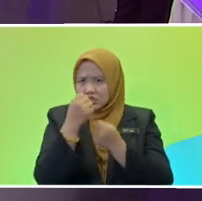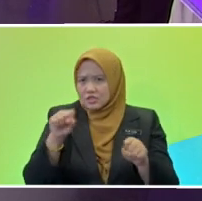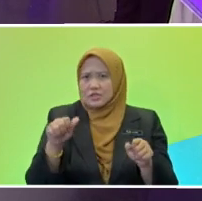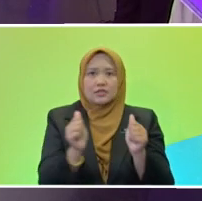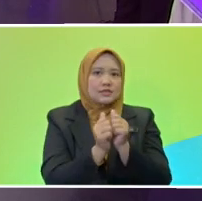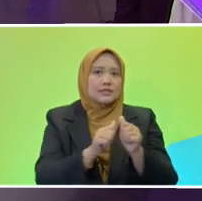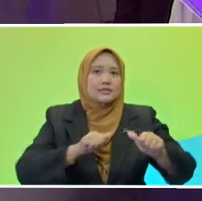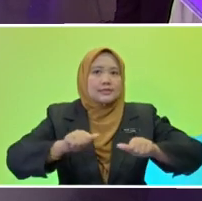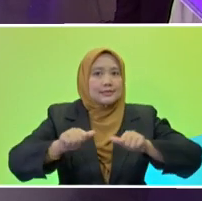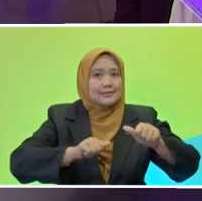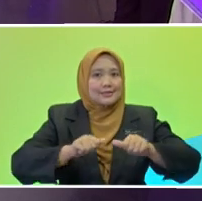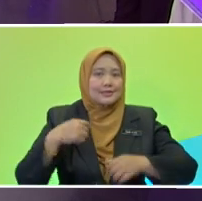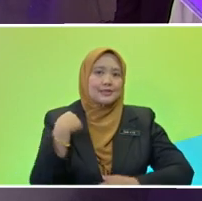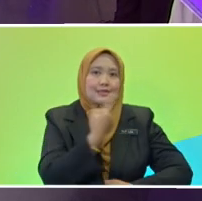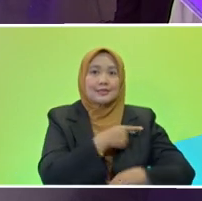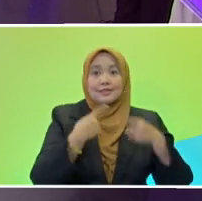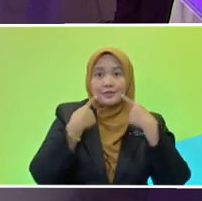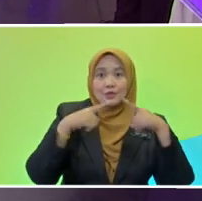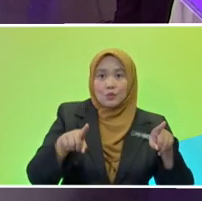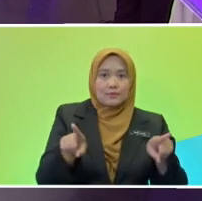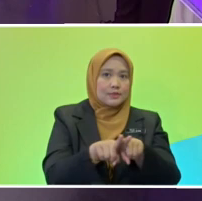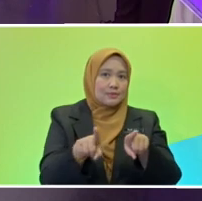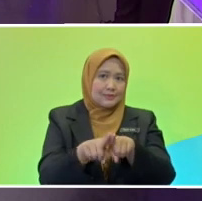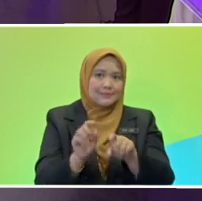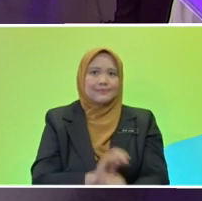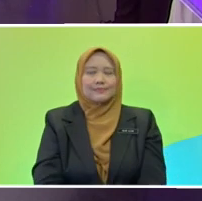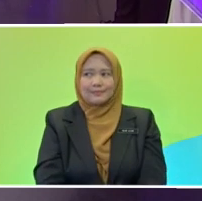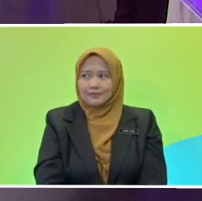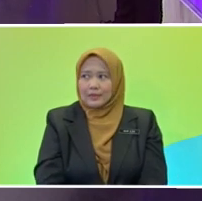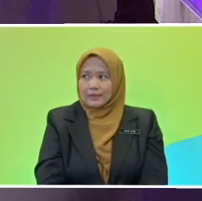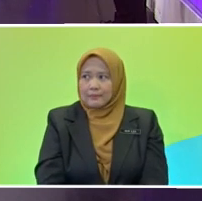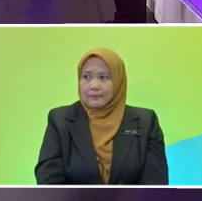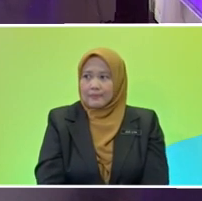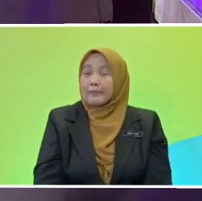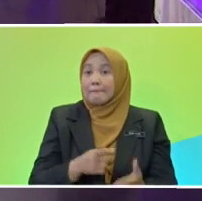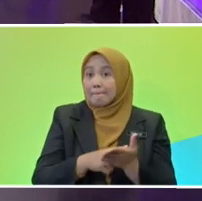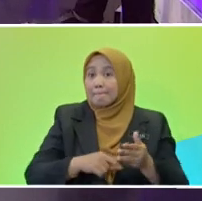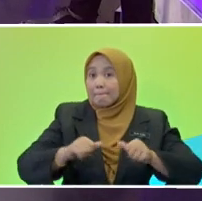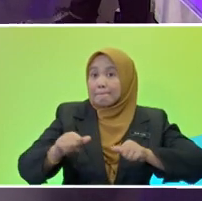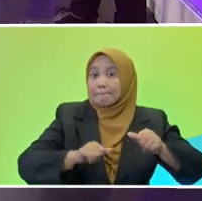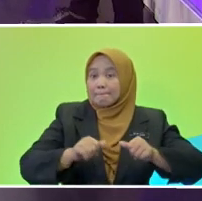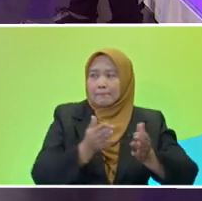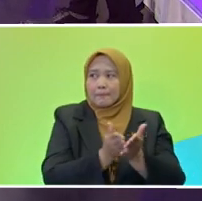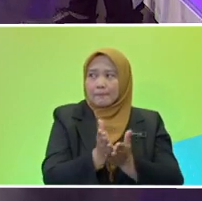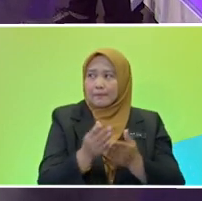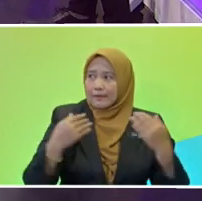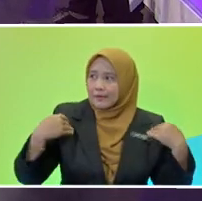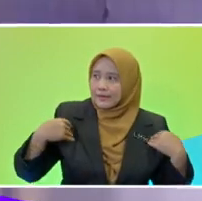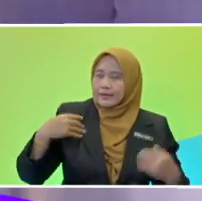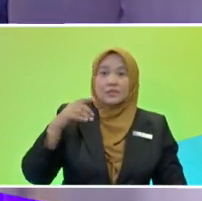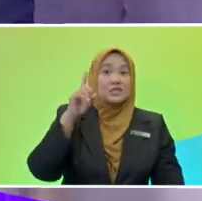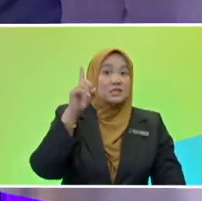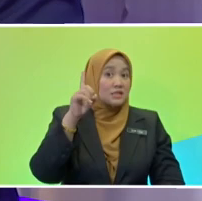tahu kita jawab sama-sama dekat depan kita boleh Oke baik Cukup aku aktivitas terus baik sekarang ini kita ada satu